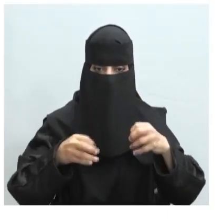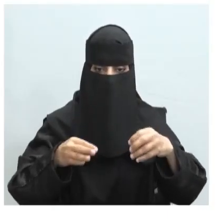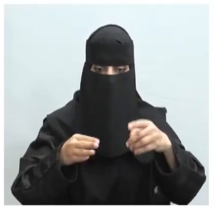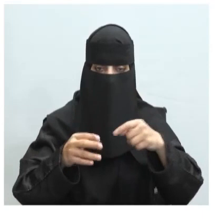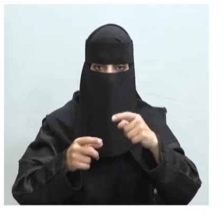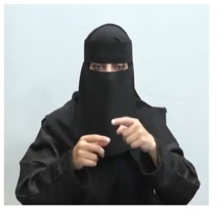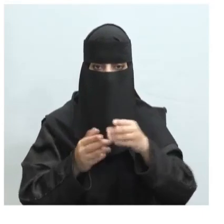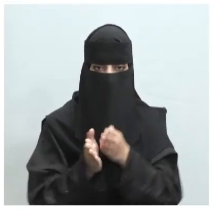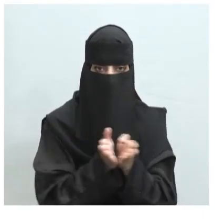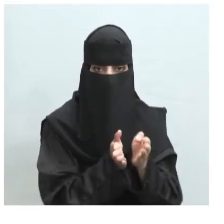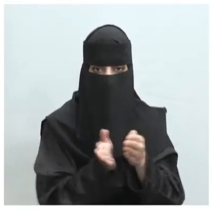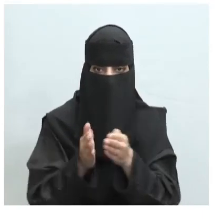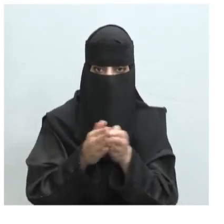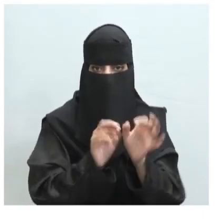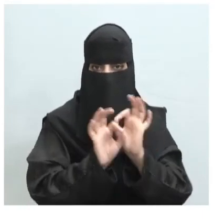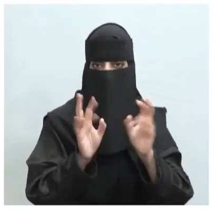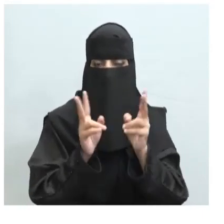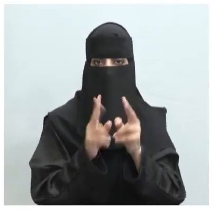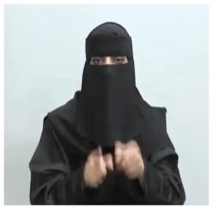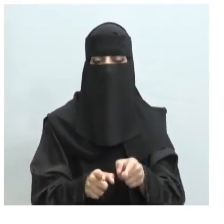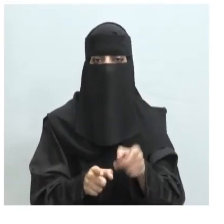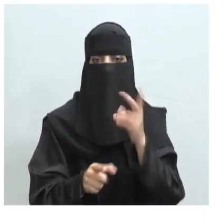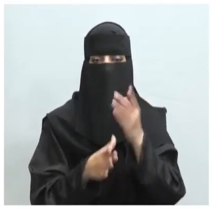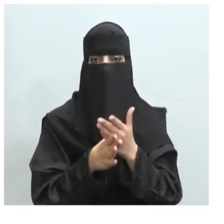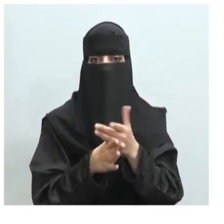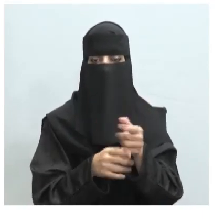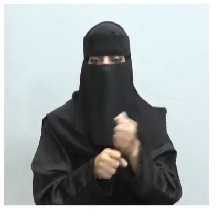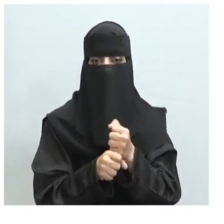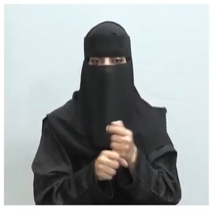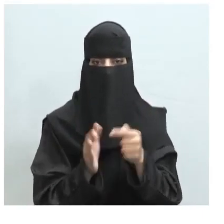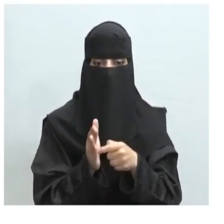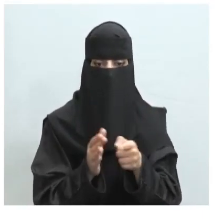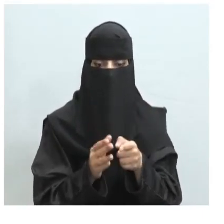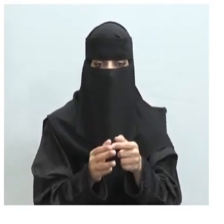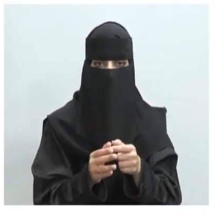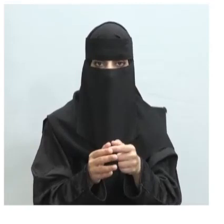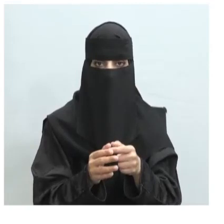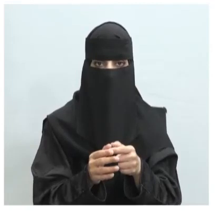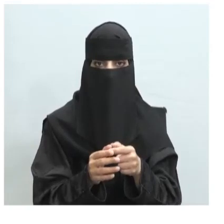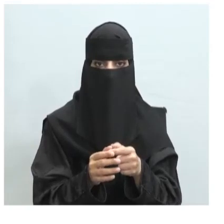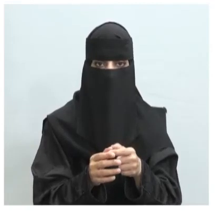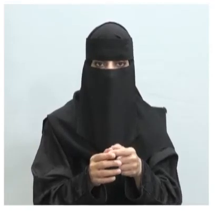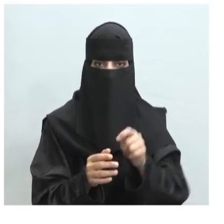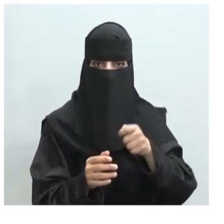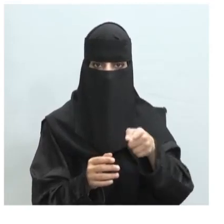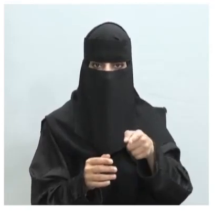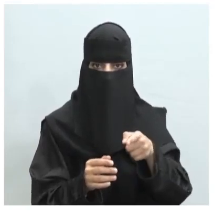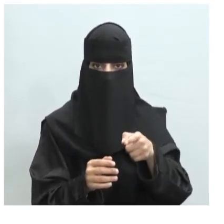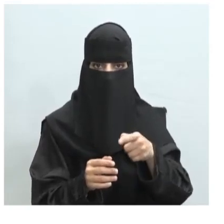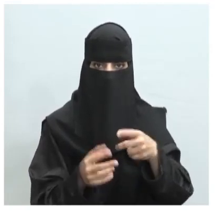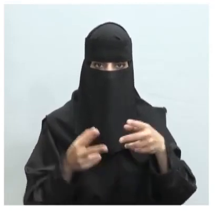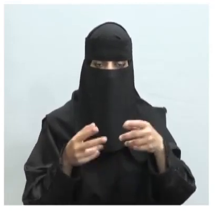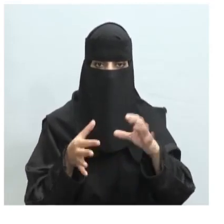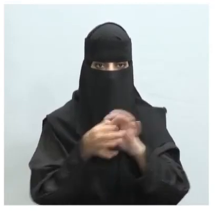التيار الكهربائي بينما عندما نقوم او عندما يكون المفتاح غير